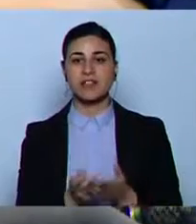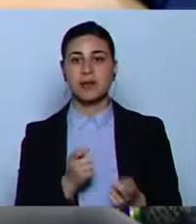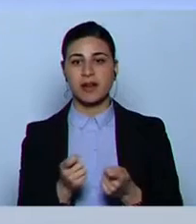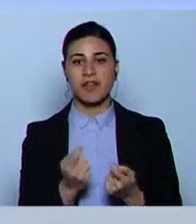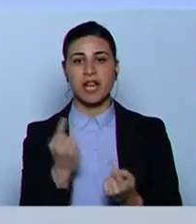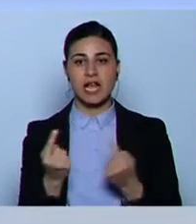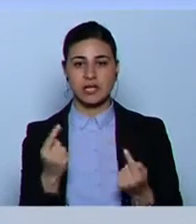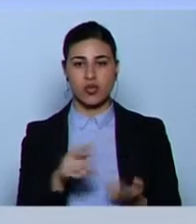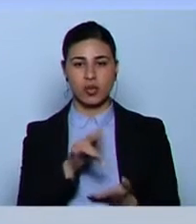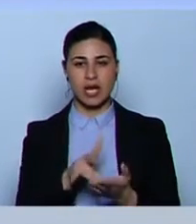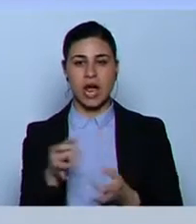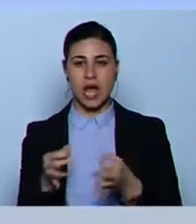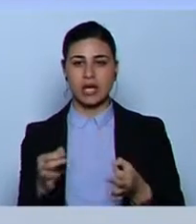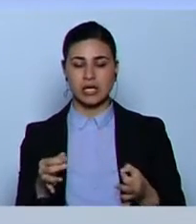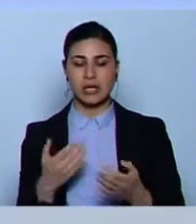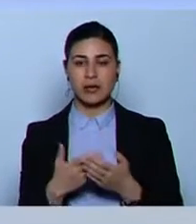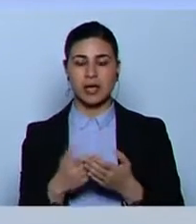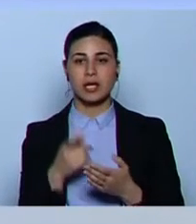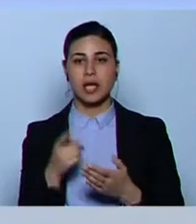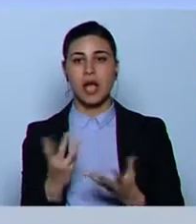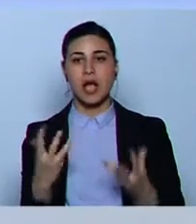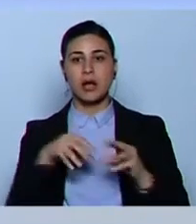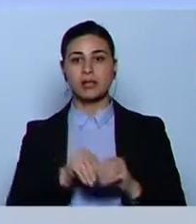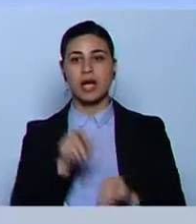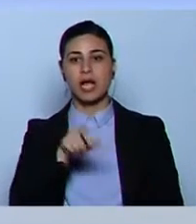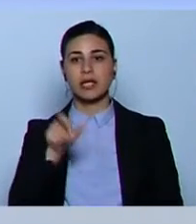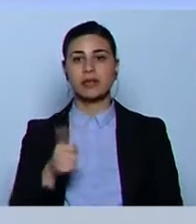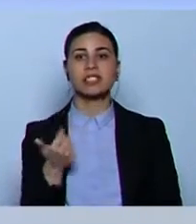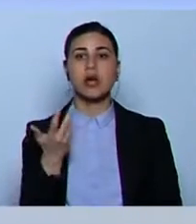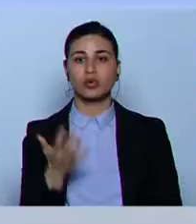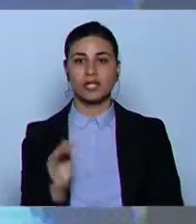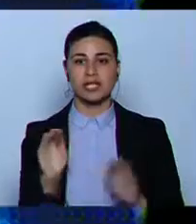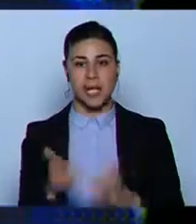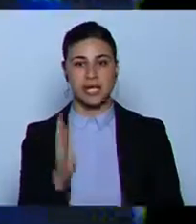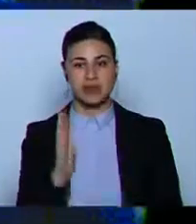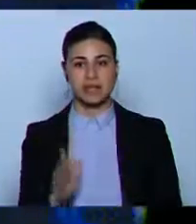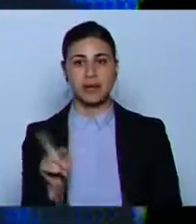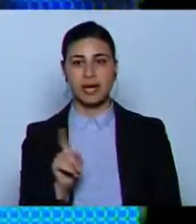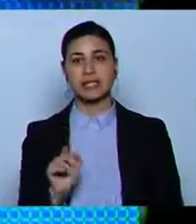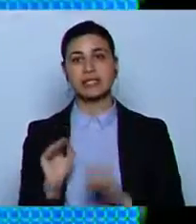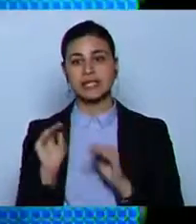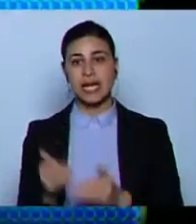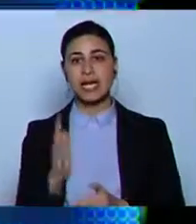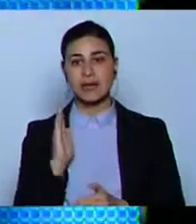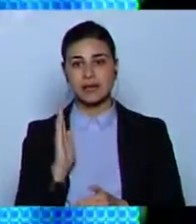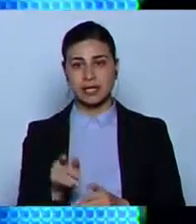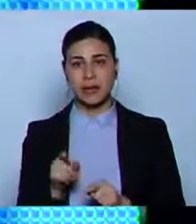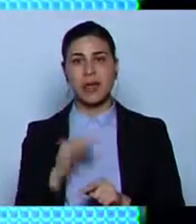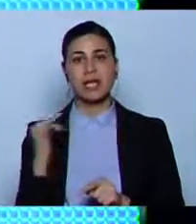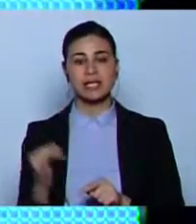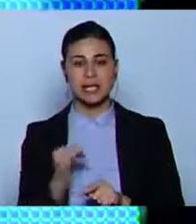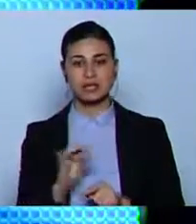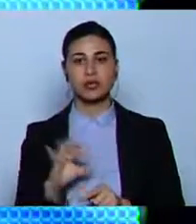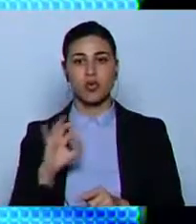ერთეული შემთხვევაში იქ გაერთიანებული საზოგადოების რაოდენობა ნაკლები იქნება, რაც უფრო ნაკლები იქნება საერთო